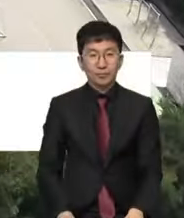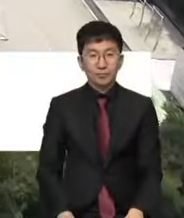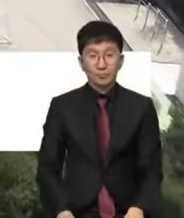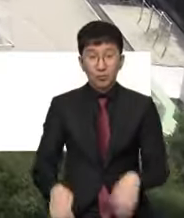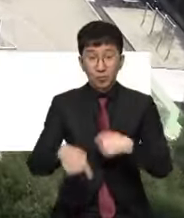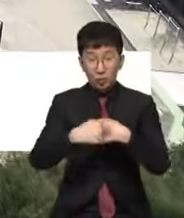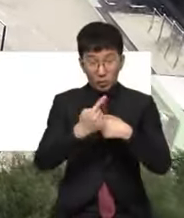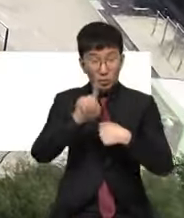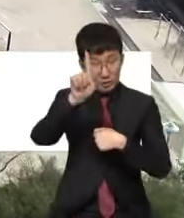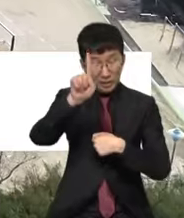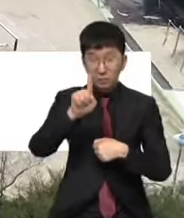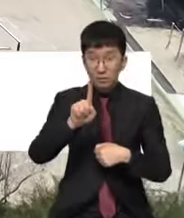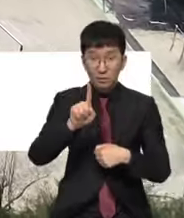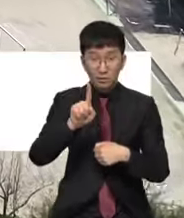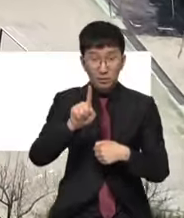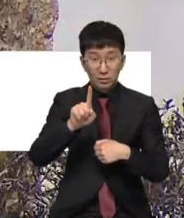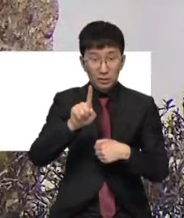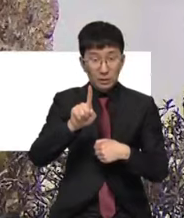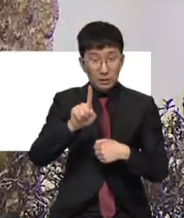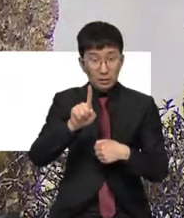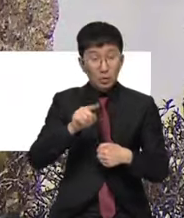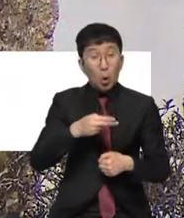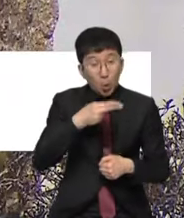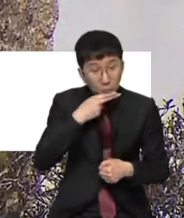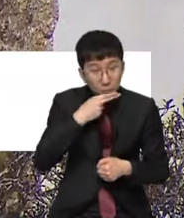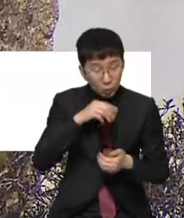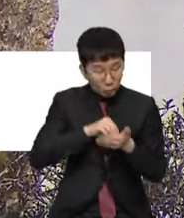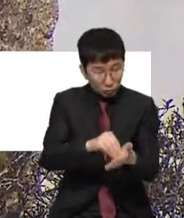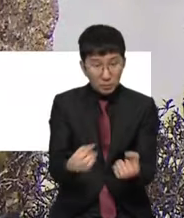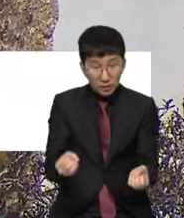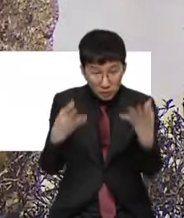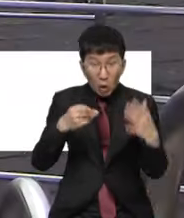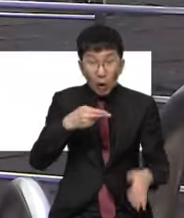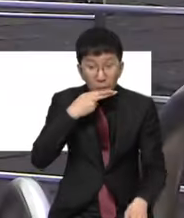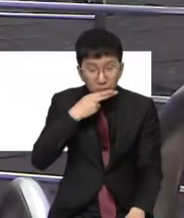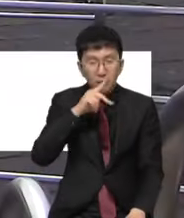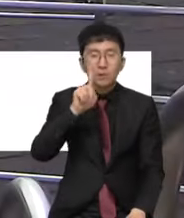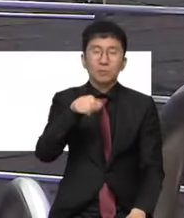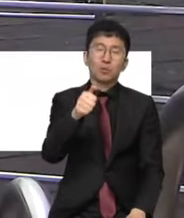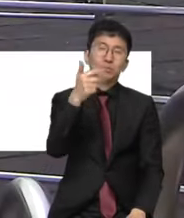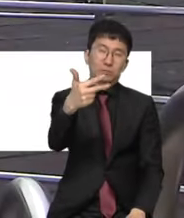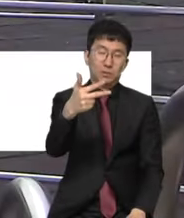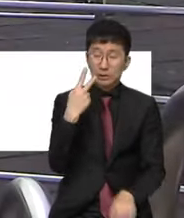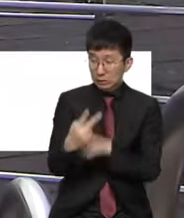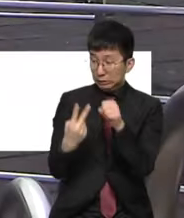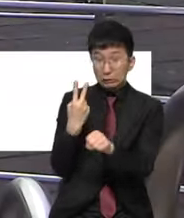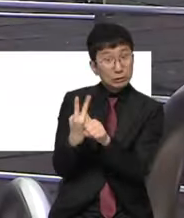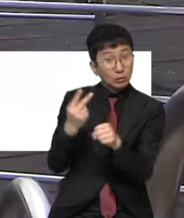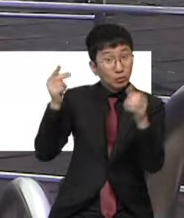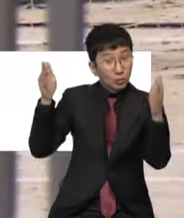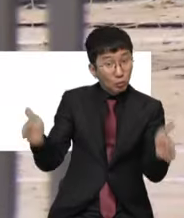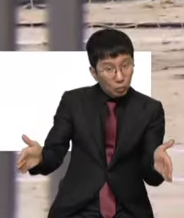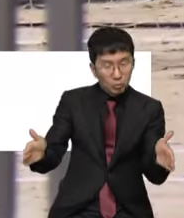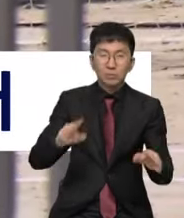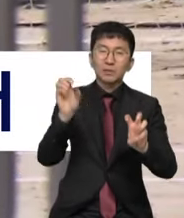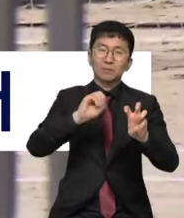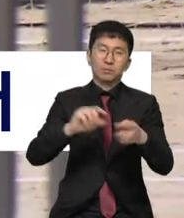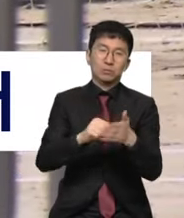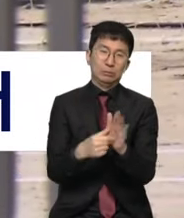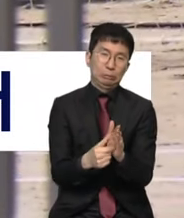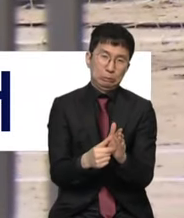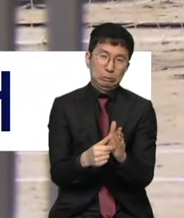한 명도 없는 초등학교는 전국적으로 157곳에 달하고 지난 2년 새 30% 가까이 늘었습니다. 서울